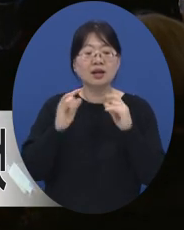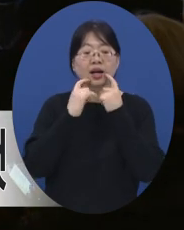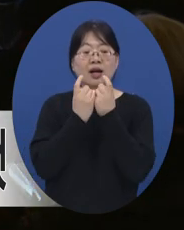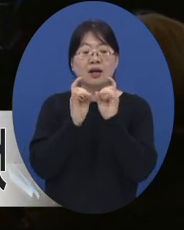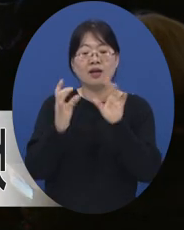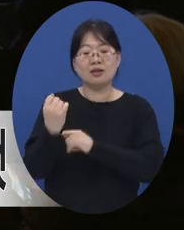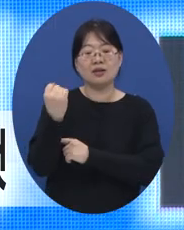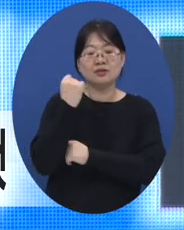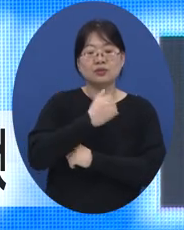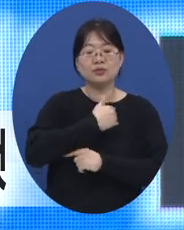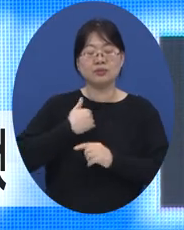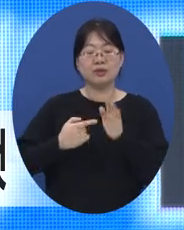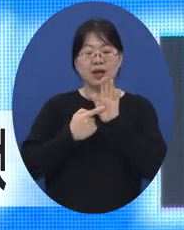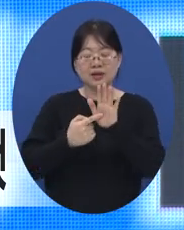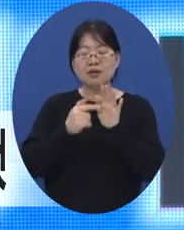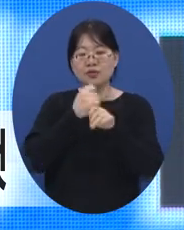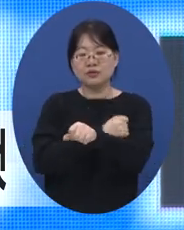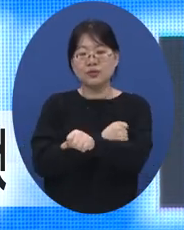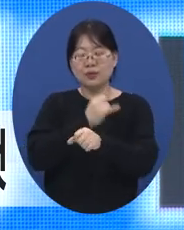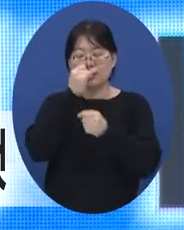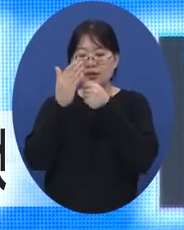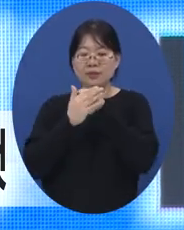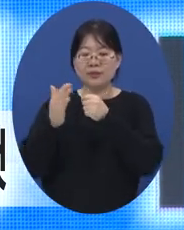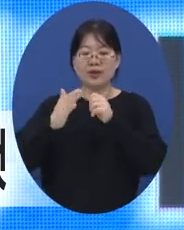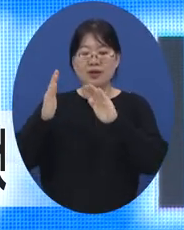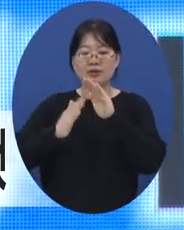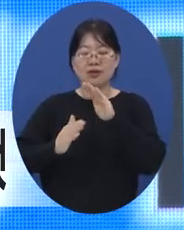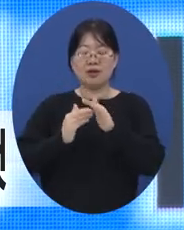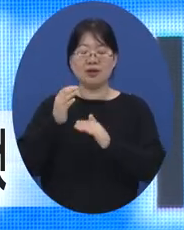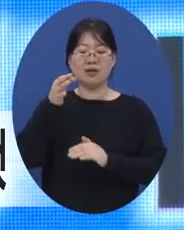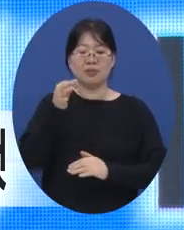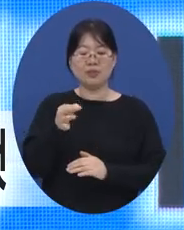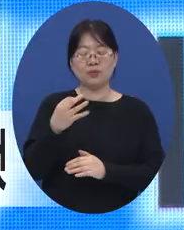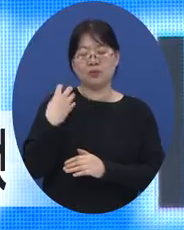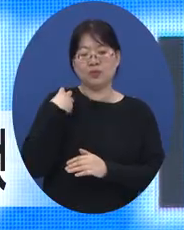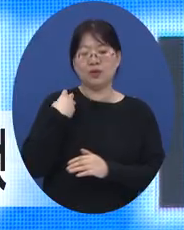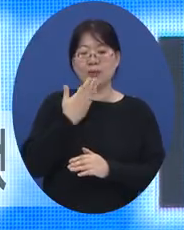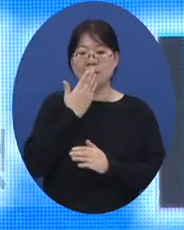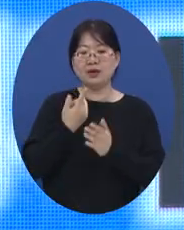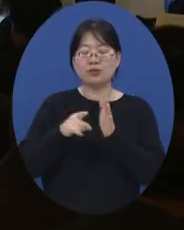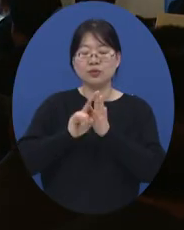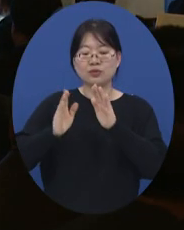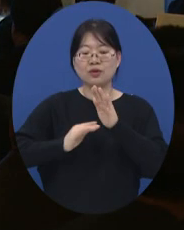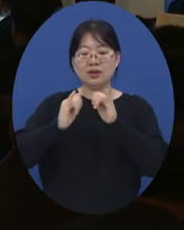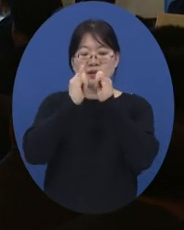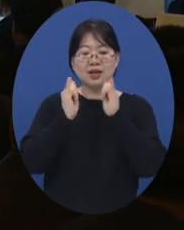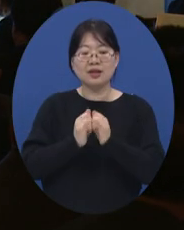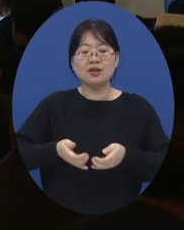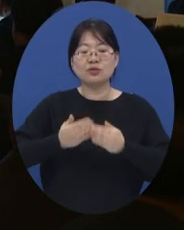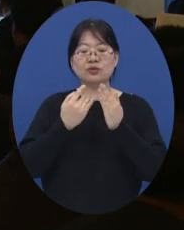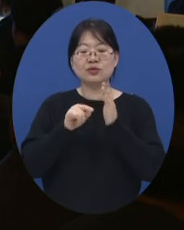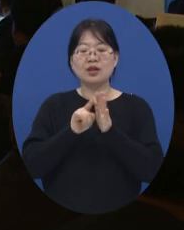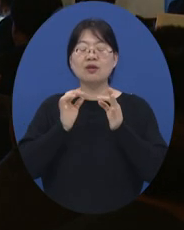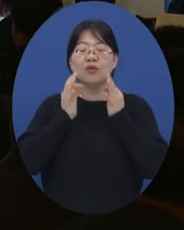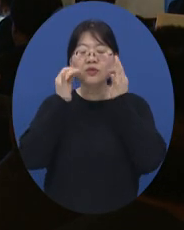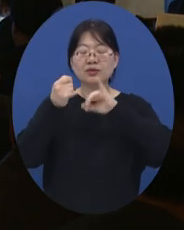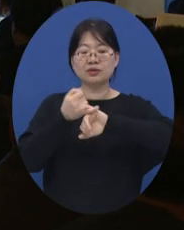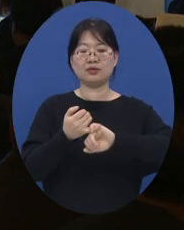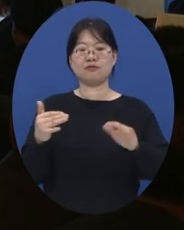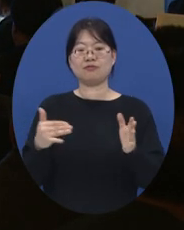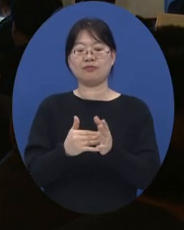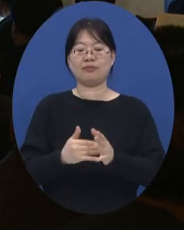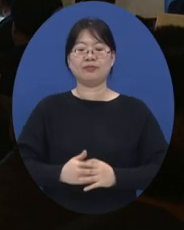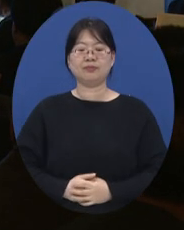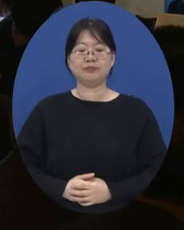역량을 충분히 발휘해 기여한 만큼 정당한 몫을 고생 받도록 공정한 환경을 만드는데 최선을 다하겠다고 강조했습니다